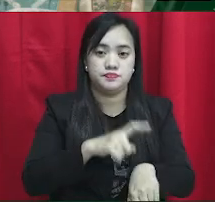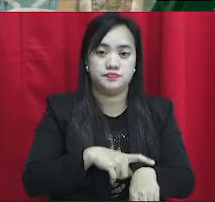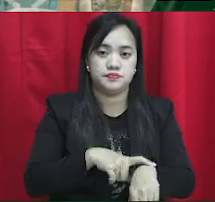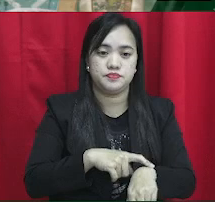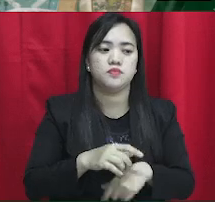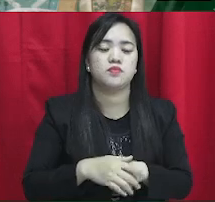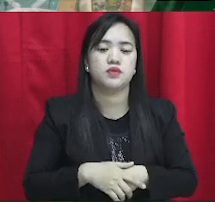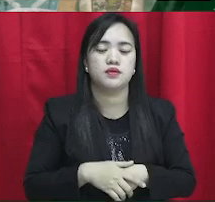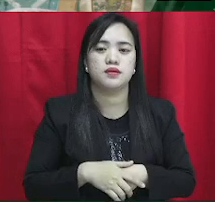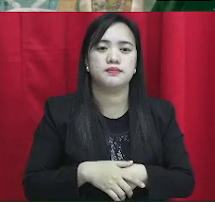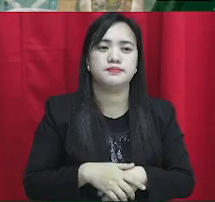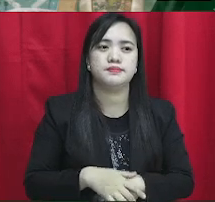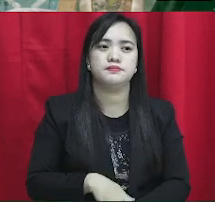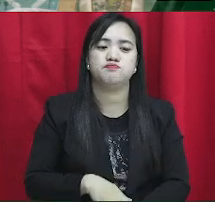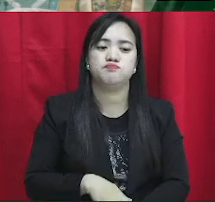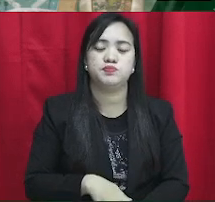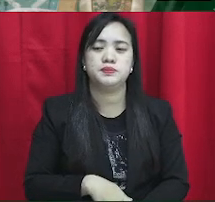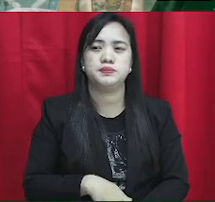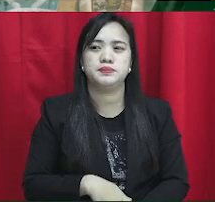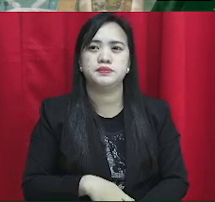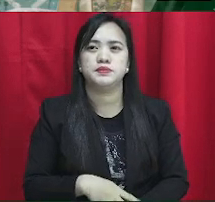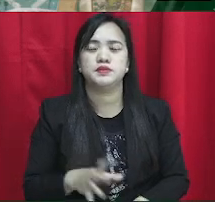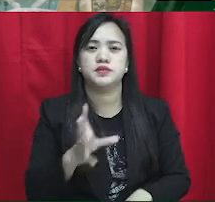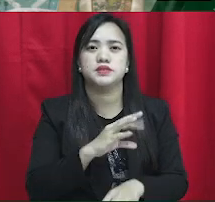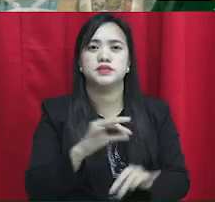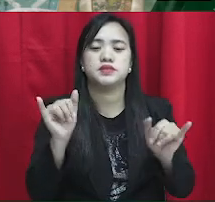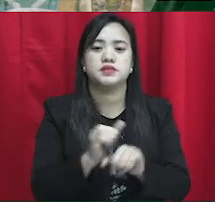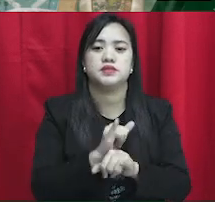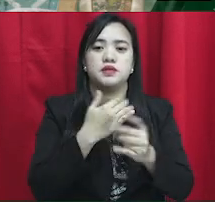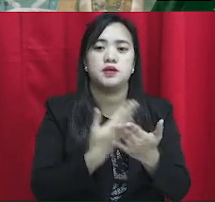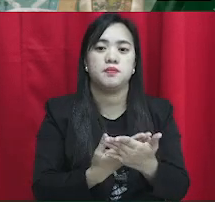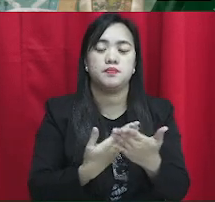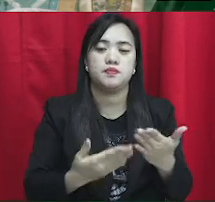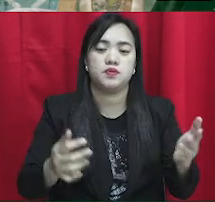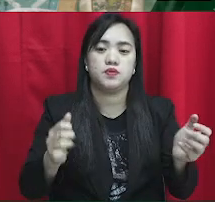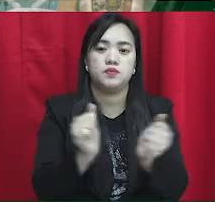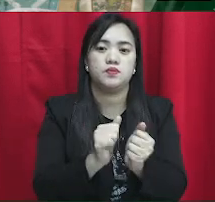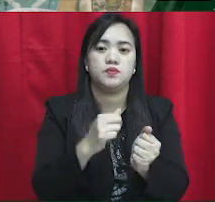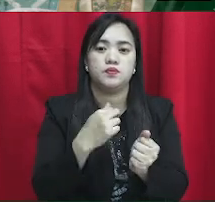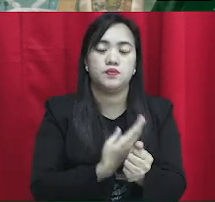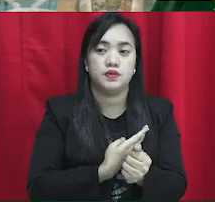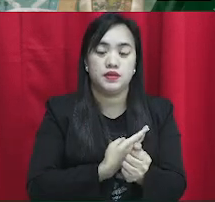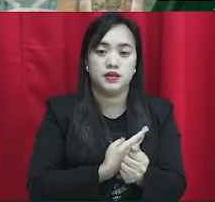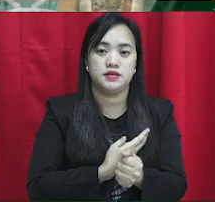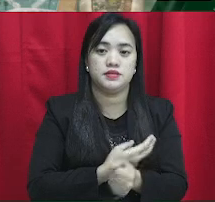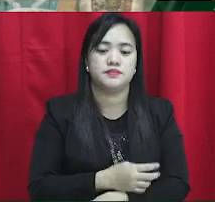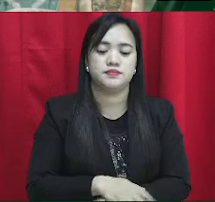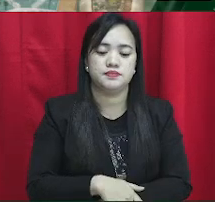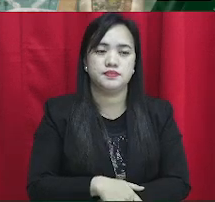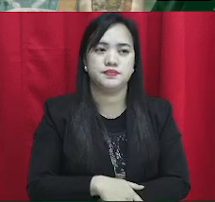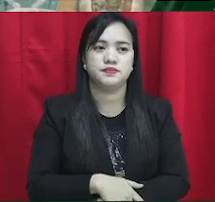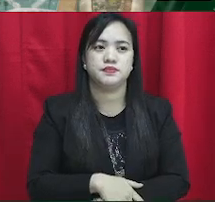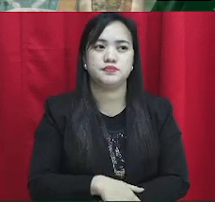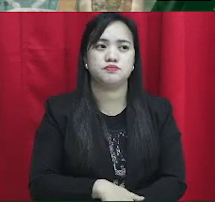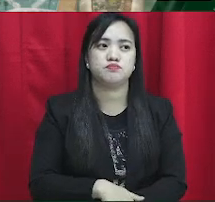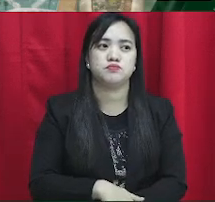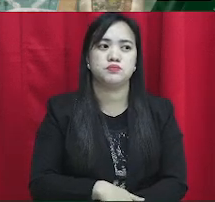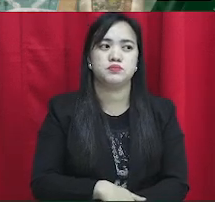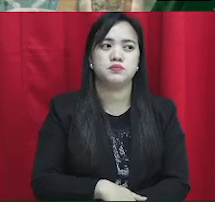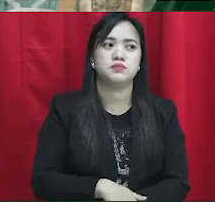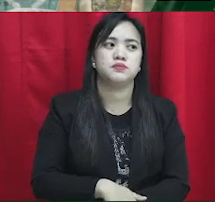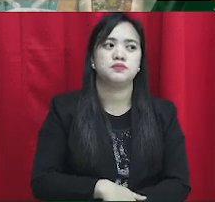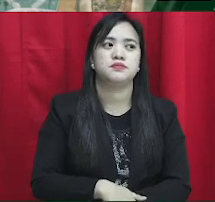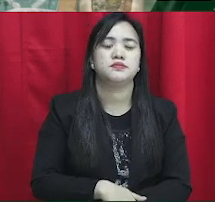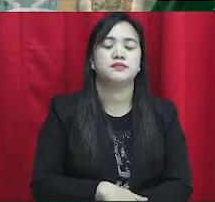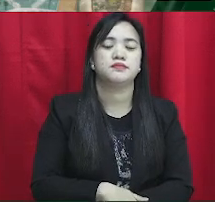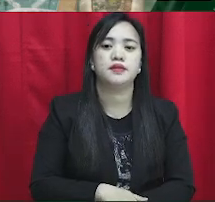yung mama nyo. Right. Kasabay pa nun. Abay, na-bless yan at ako na pangasawa. Yeah. Yung pala yung highlight. No, yun yung actually, highlight. May